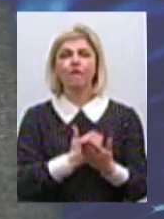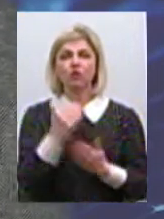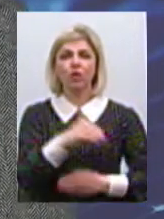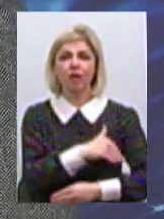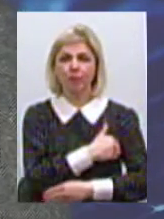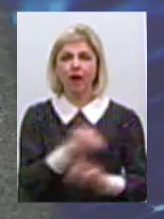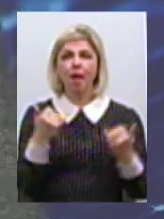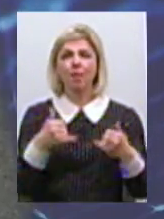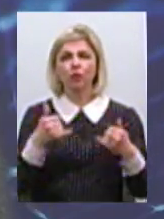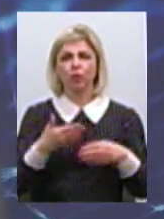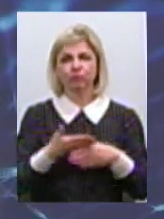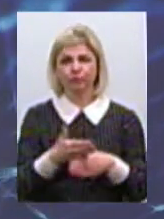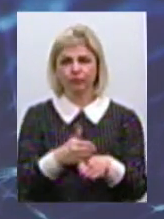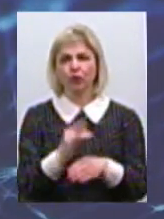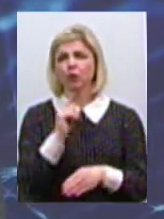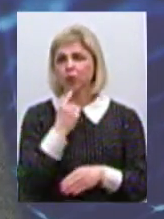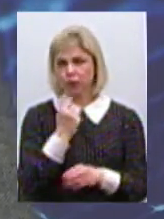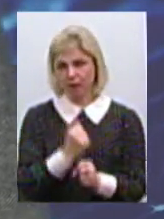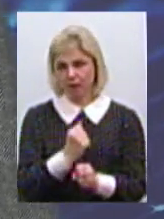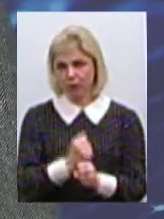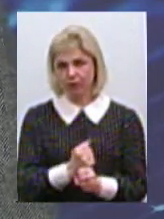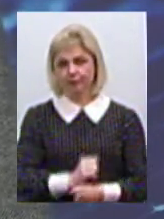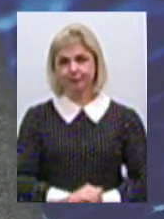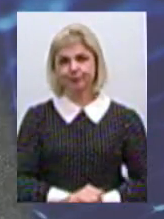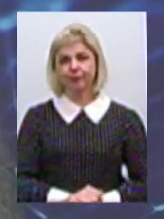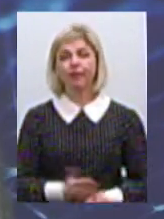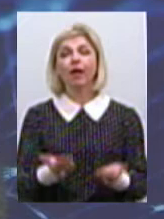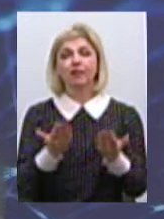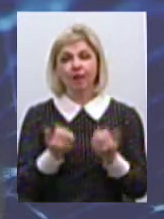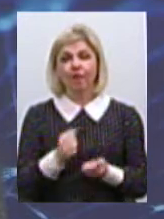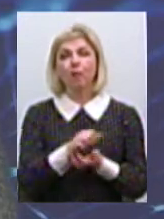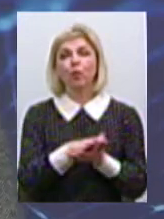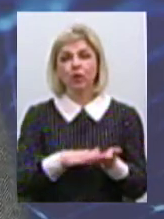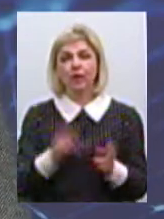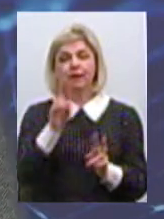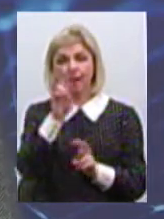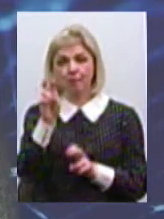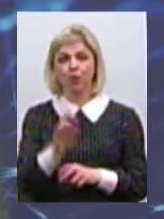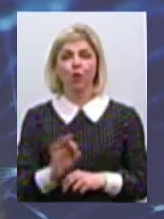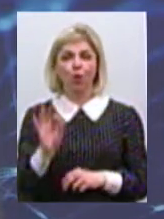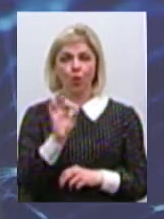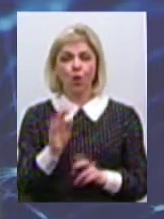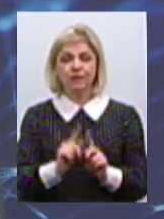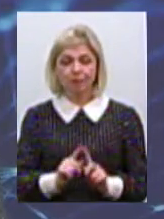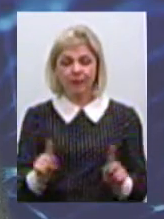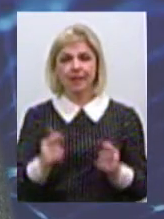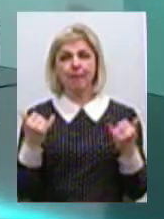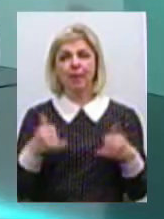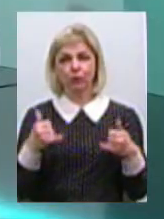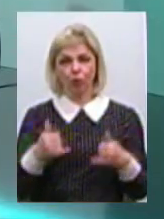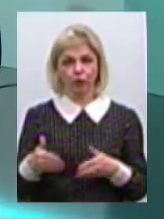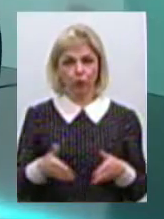бетон тріскається, і там дуже важко з ним працювати. А давайте, до речі, продовжимо тоді тему саме специфіки бетонних